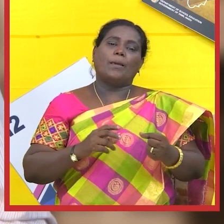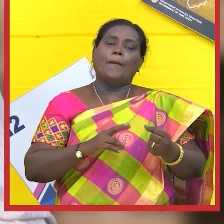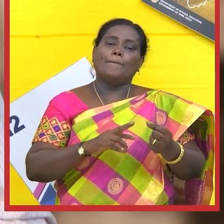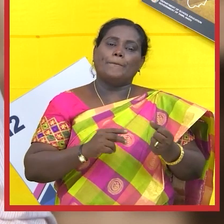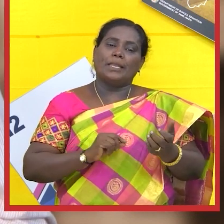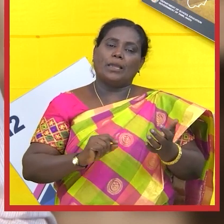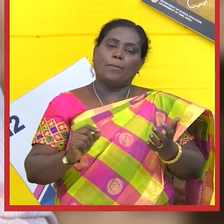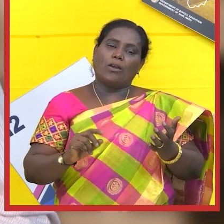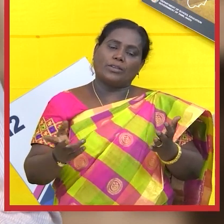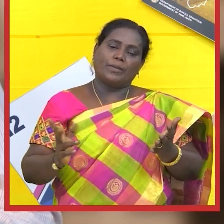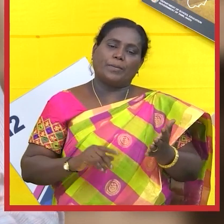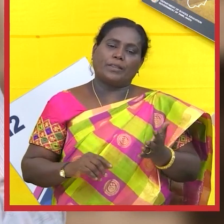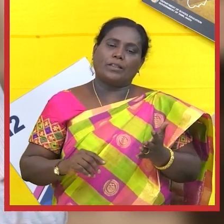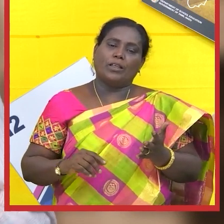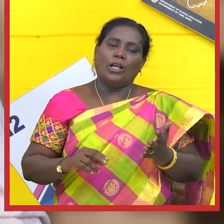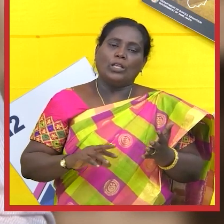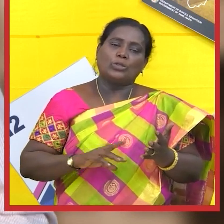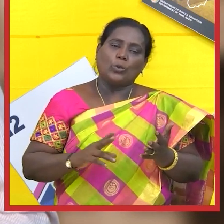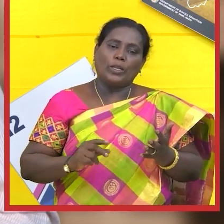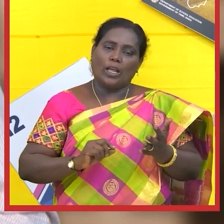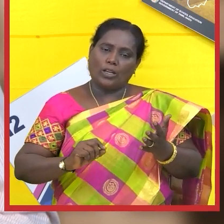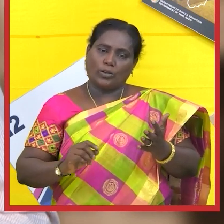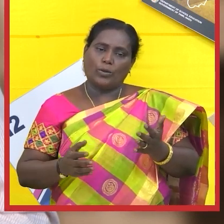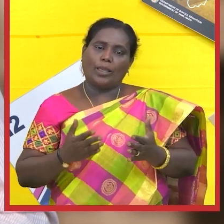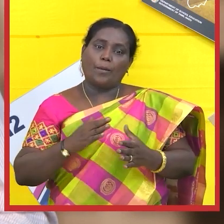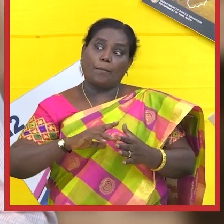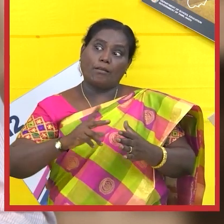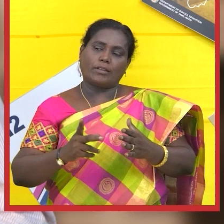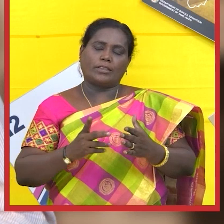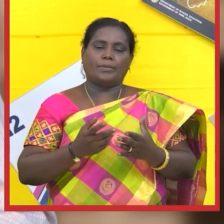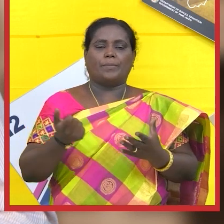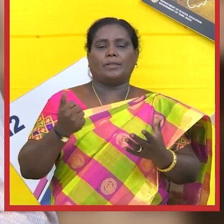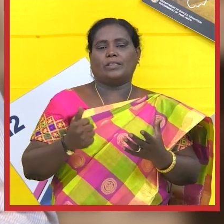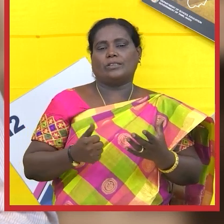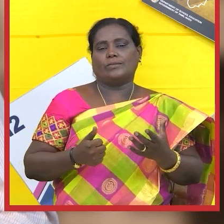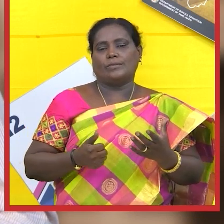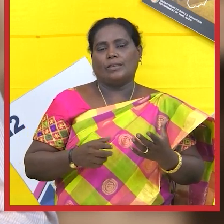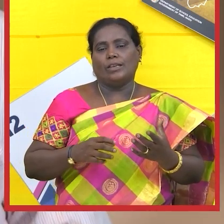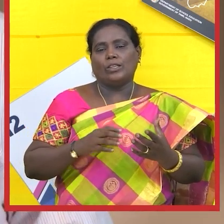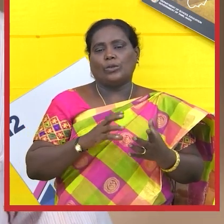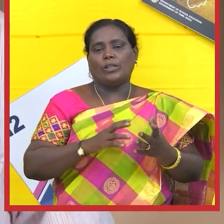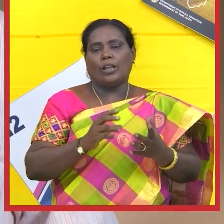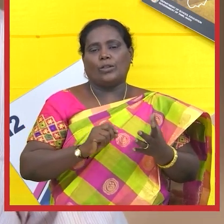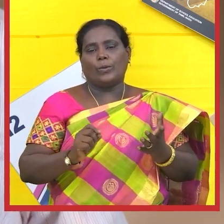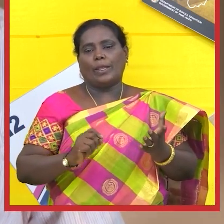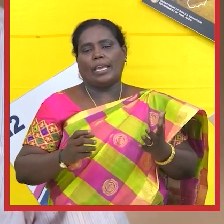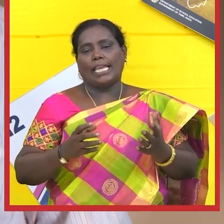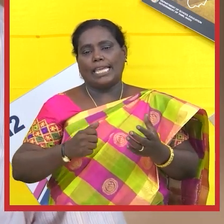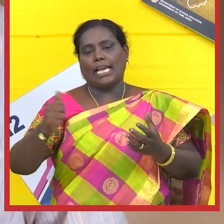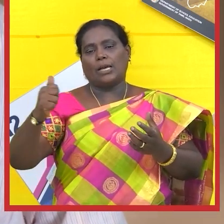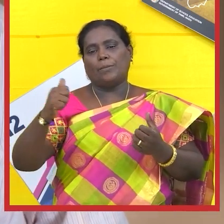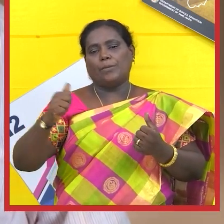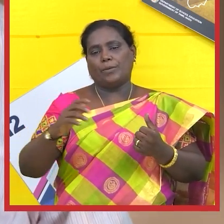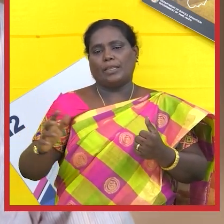மிக முக்கியமான பங்கு என்பதால் தொழிலாளர்களுடைய வாழ்விலும் ஒரு மாற்றத்தை ஏற்படுத்துகிறது இந்த தொழிலாளர்களுடைய இயக்கங்கள். அடுத்து நாம் இந்திய